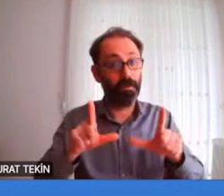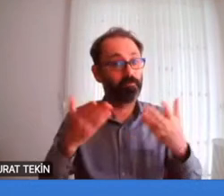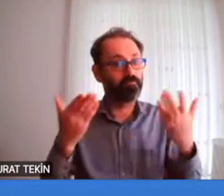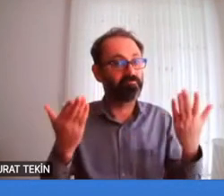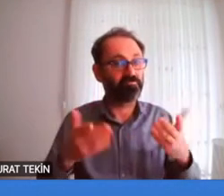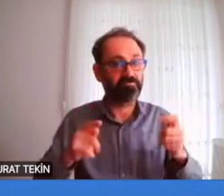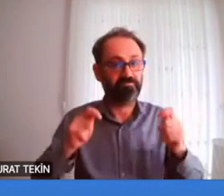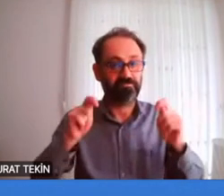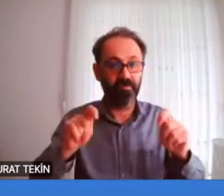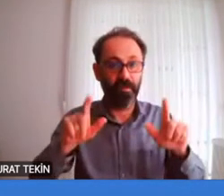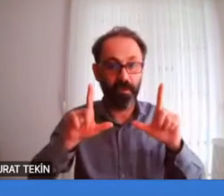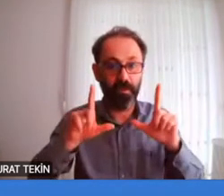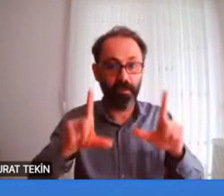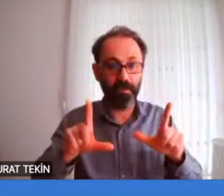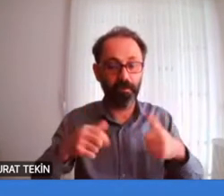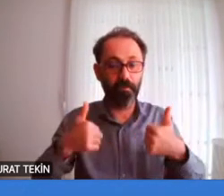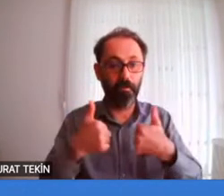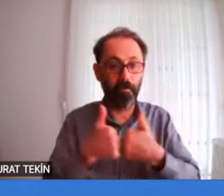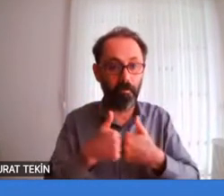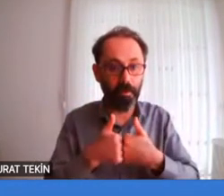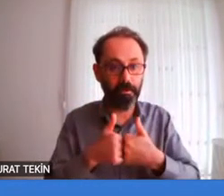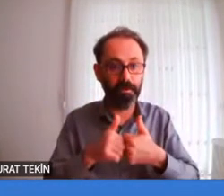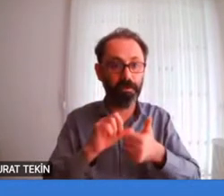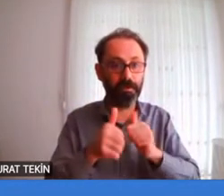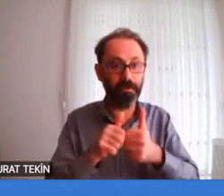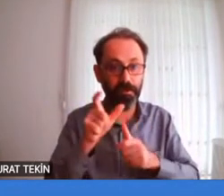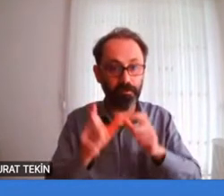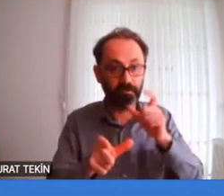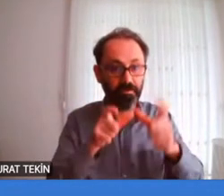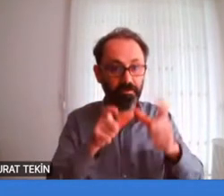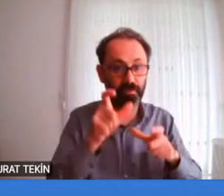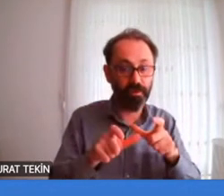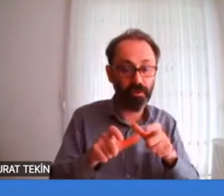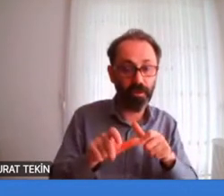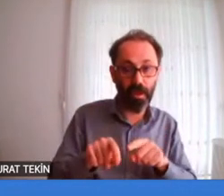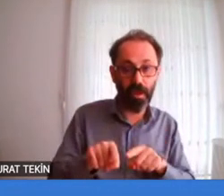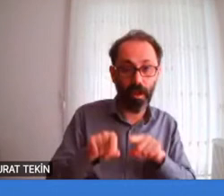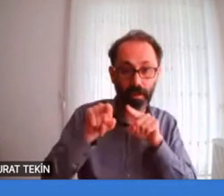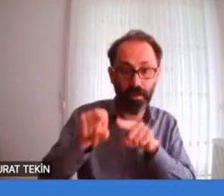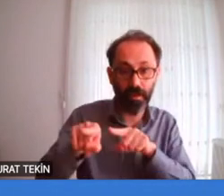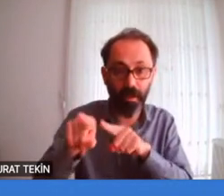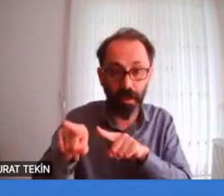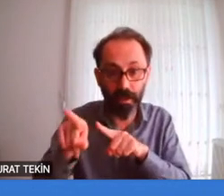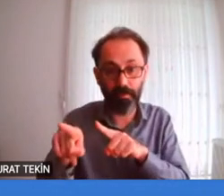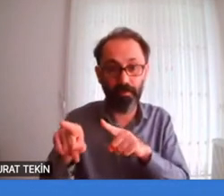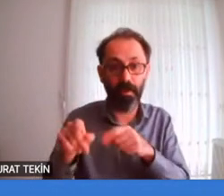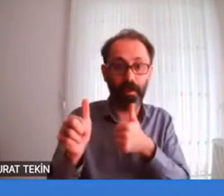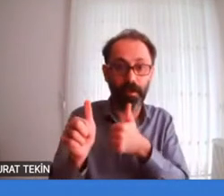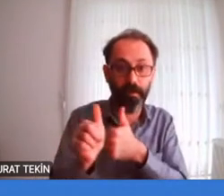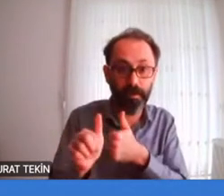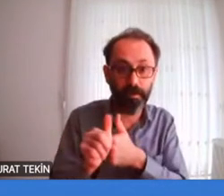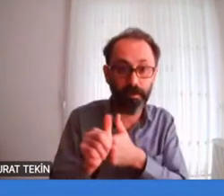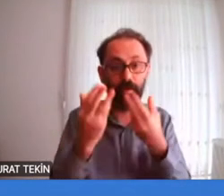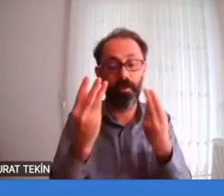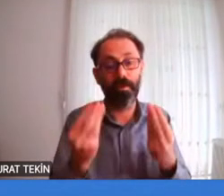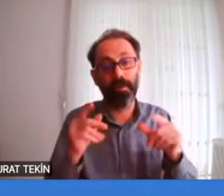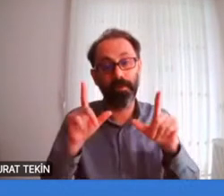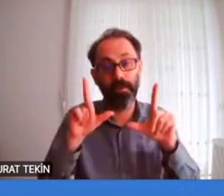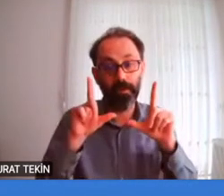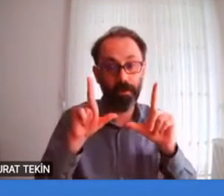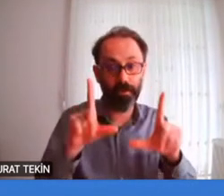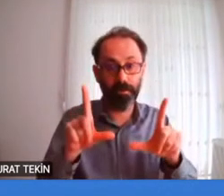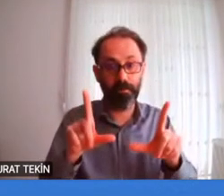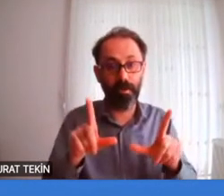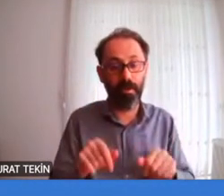oldu. Yani biz onları motive etmek için bir kere onlar gibi düşünüyoruz, onlar gibi hareket ediyoruz. İşte onları